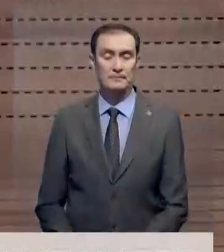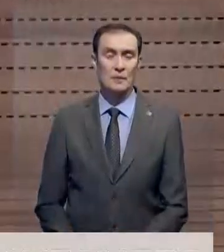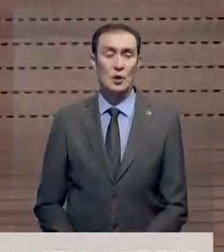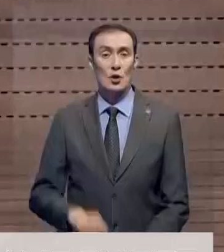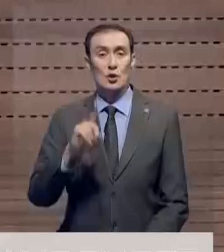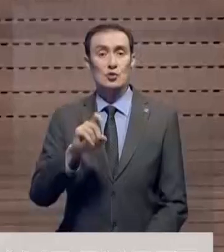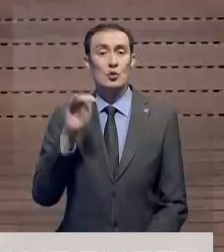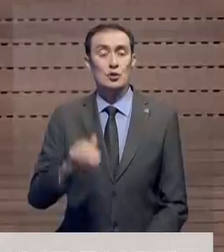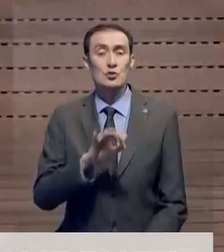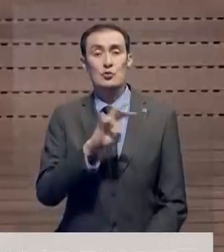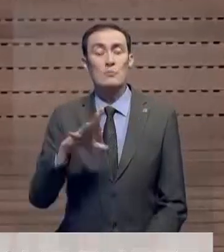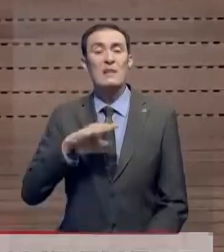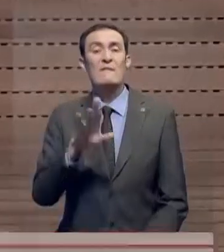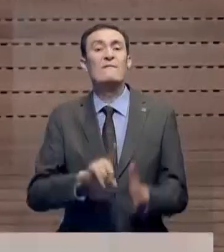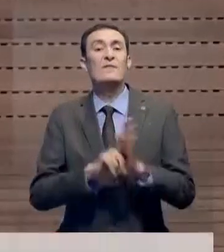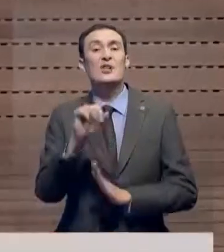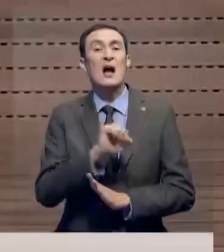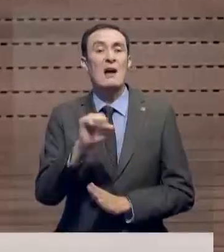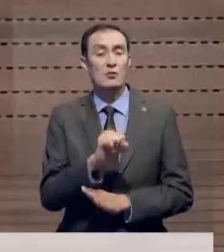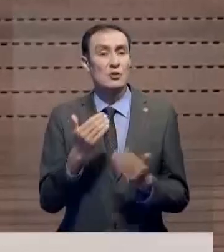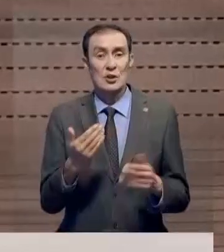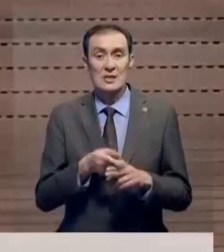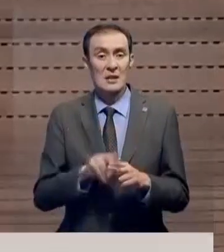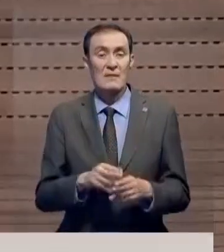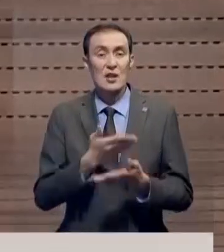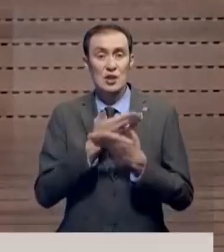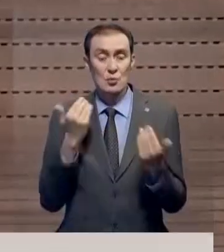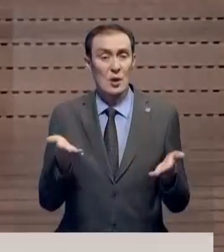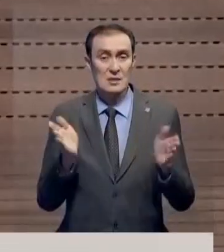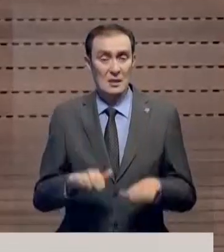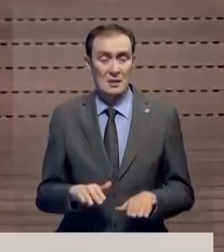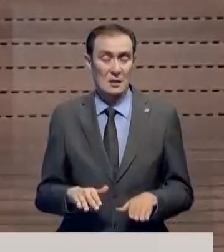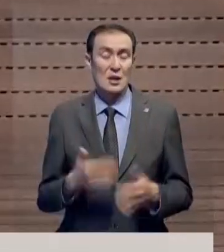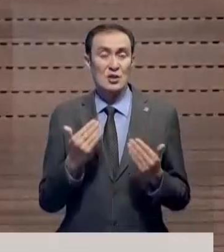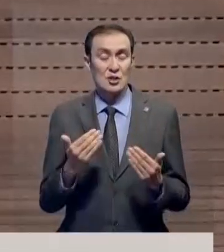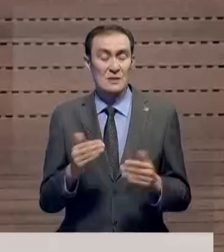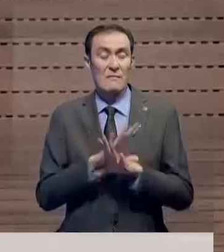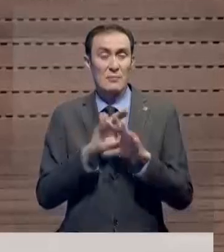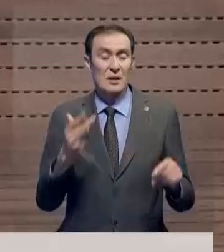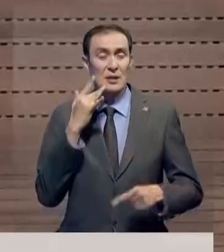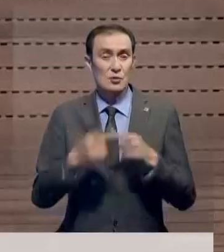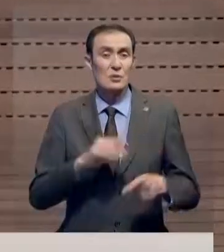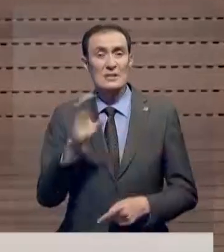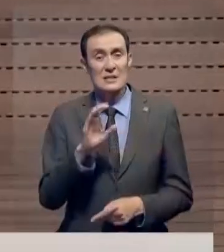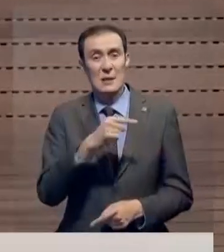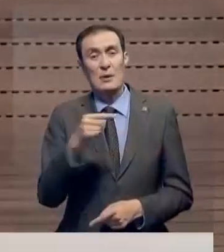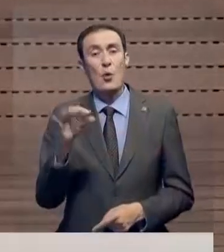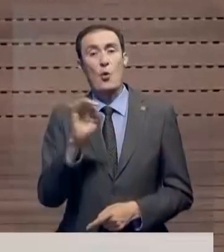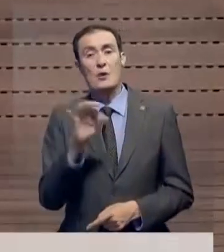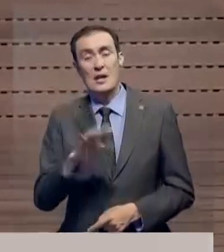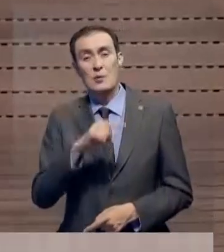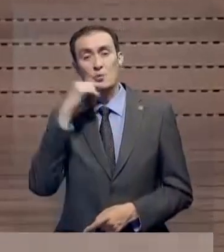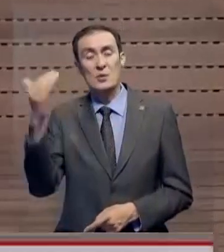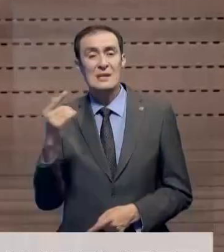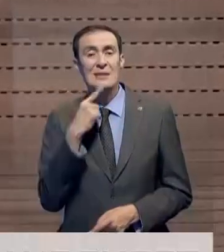100 тысяч тонн – это было на начало августа. Сейчас этого остатка уже нету. Сейчас вообще традиционно в сентябре-октябре с